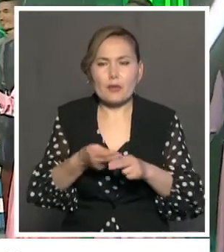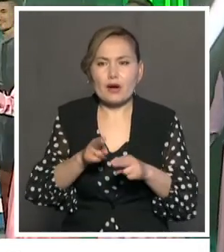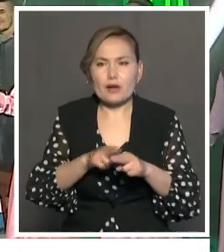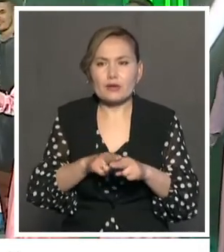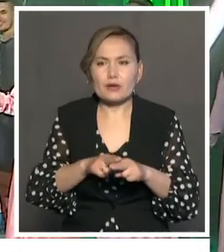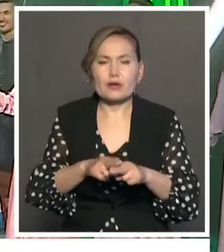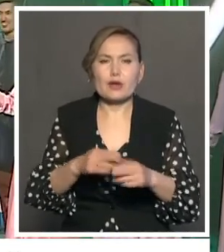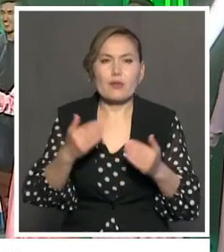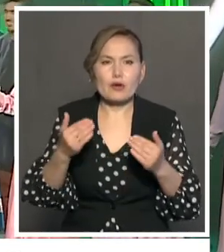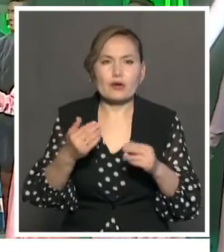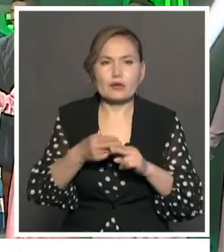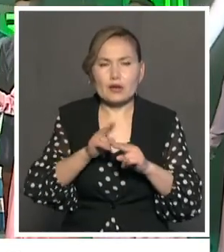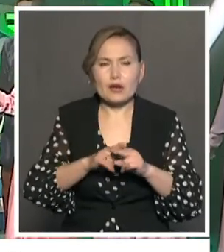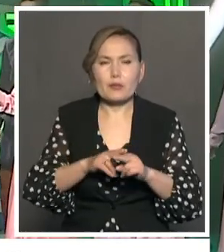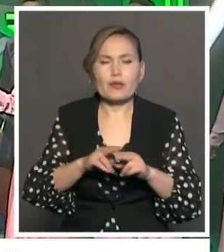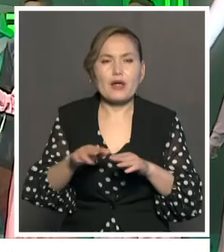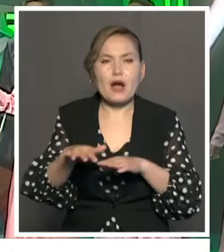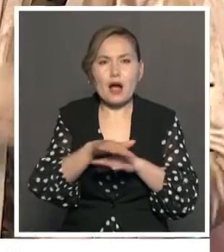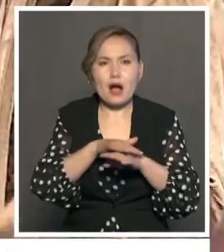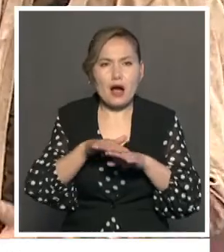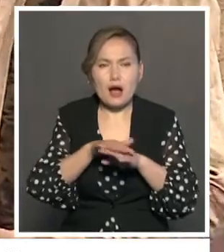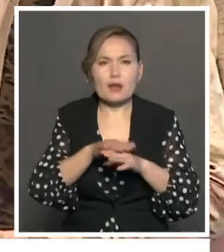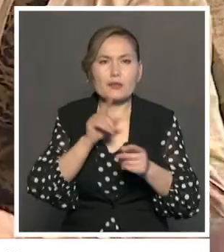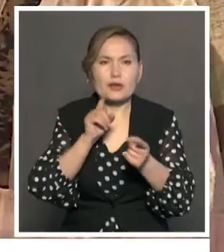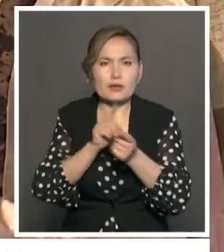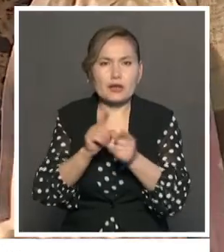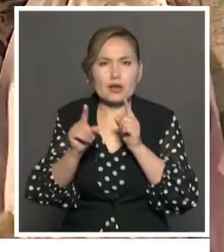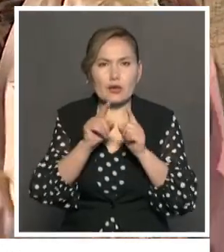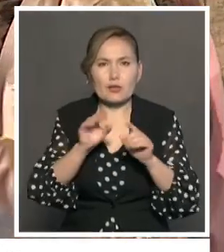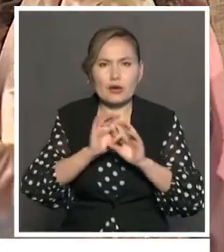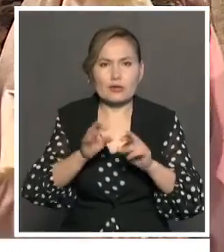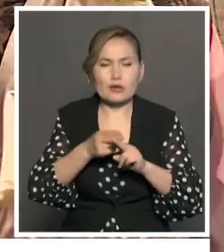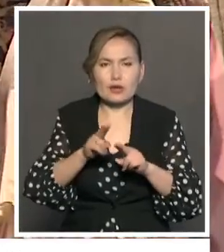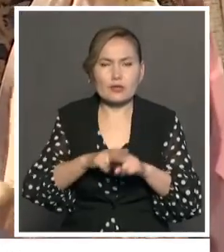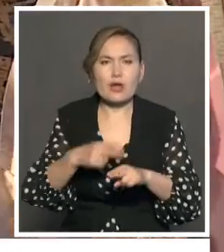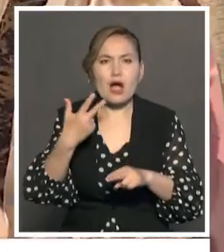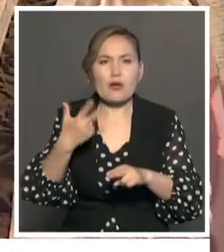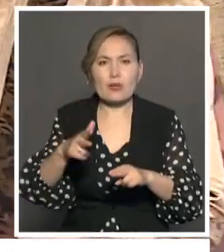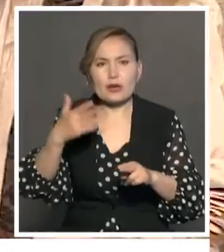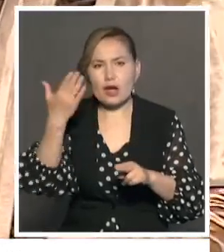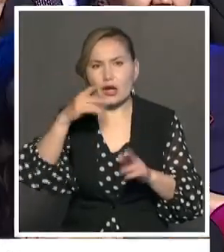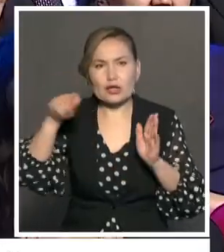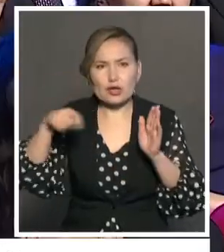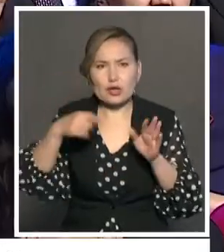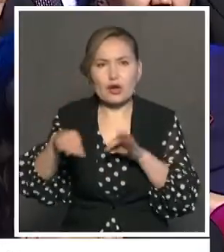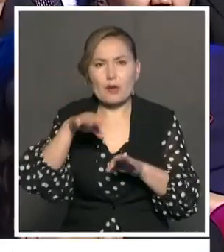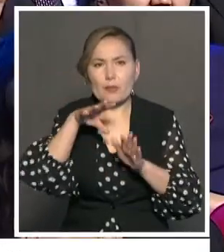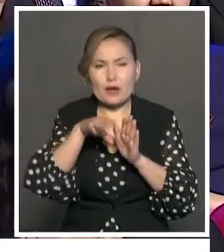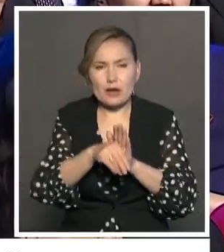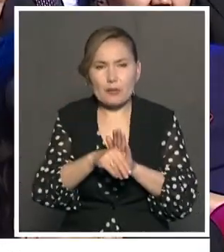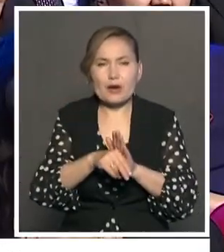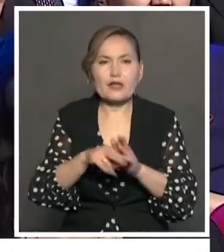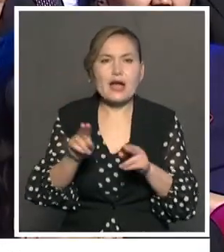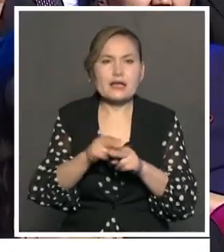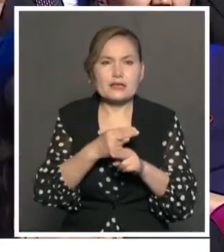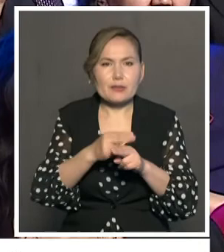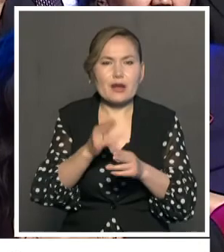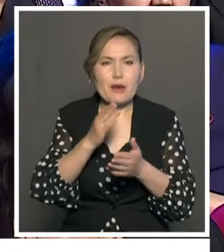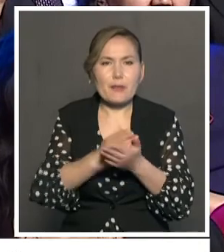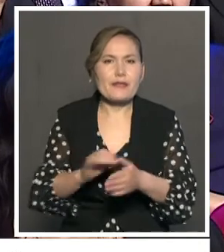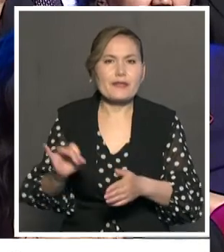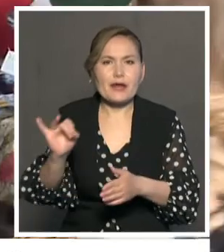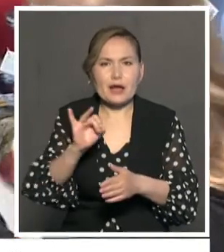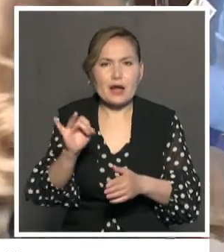Ақтоты Райымқұлова халық алдында есеп беру жиында айтты. 30 кинотуынды жобасы аясында тәрбиелік сипаттағы